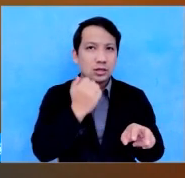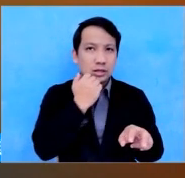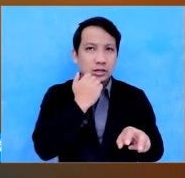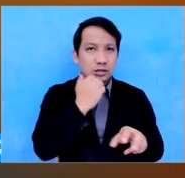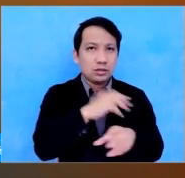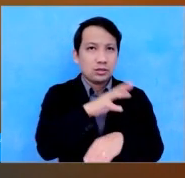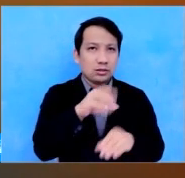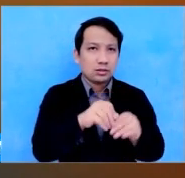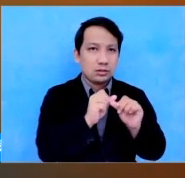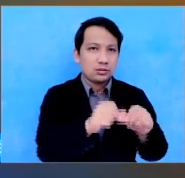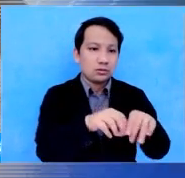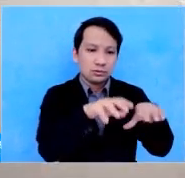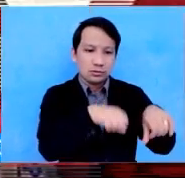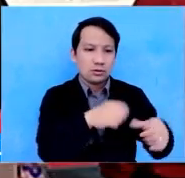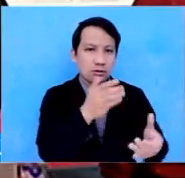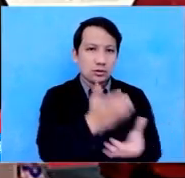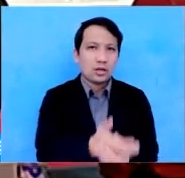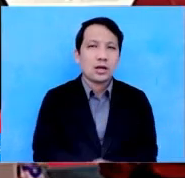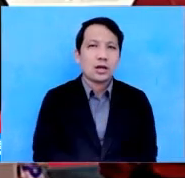at supilin ang mga ito.